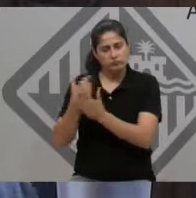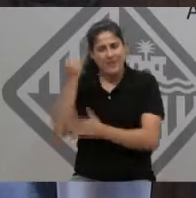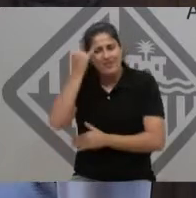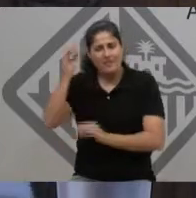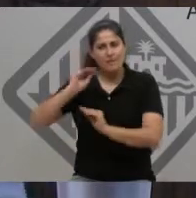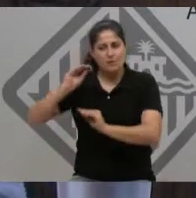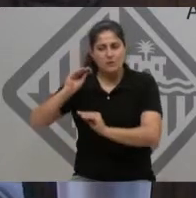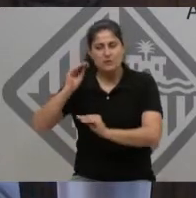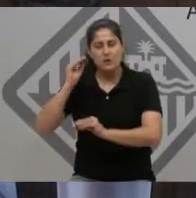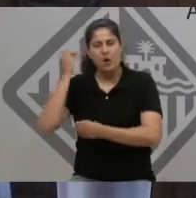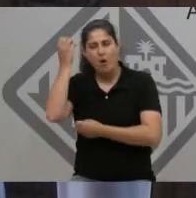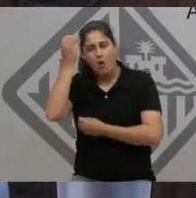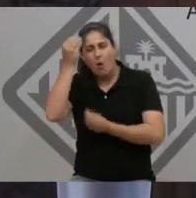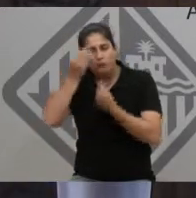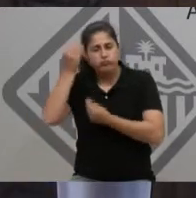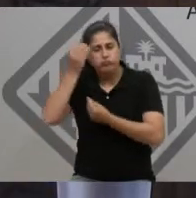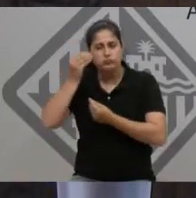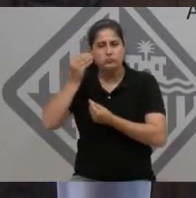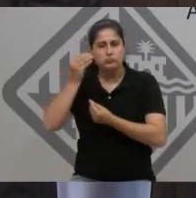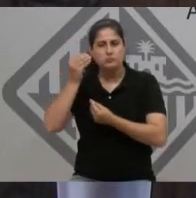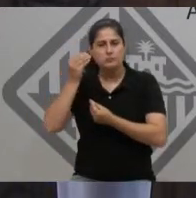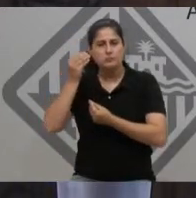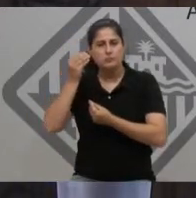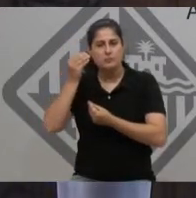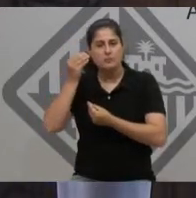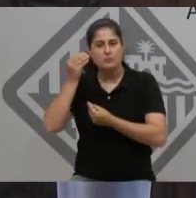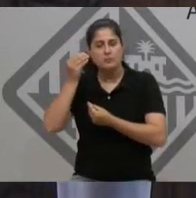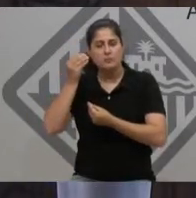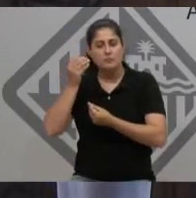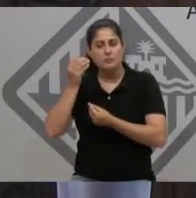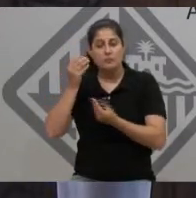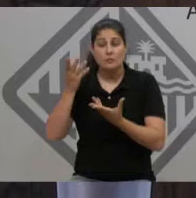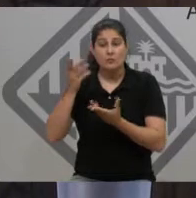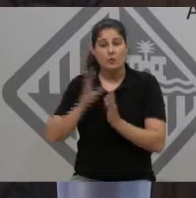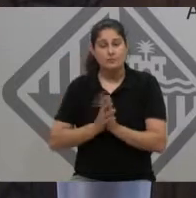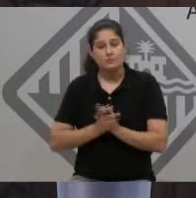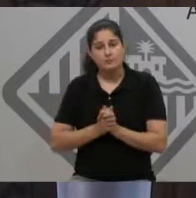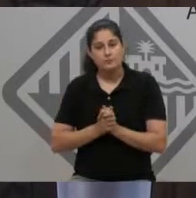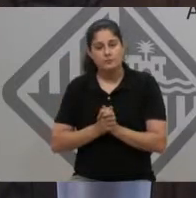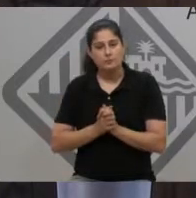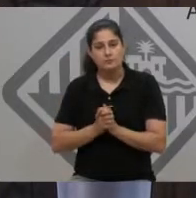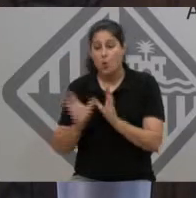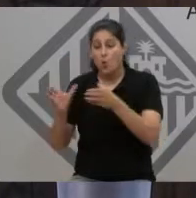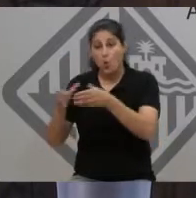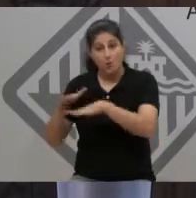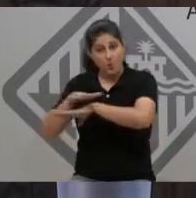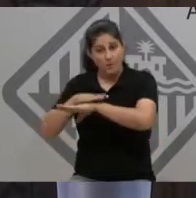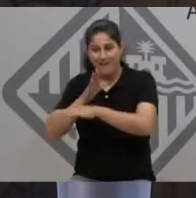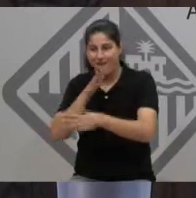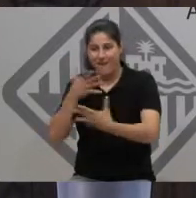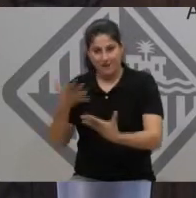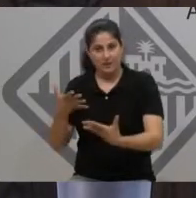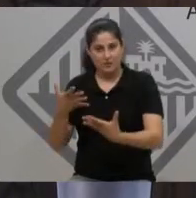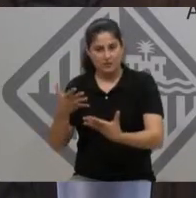sempre i ho hem reiterat també en moltes ocasions, conèixer quines són les intencions de l'equip de govern en matèria